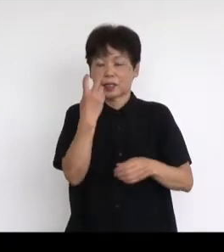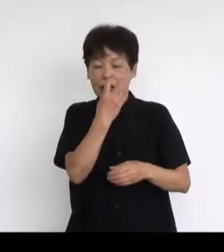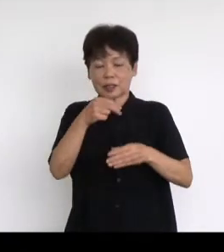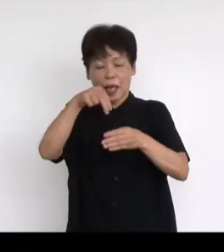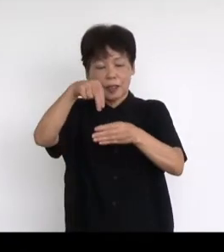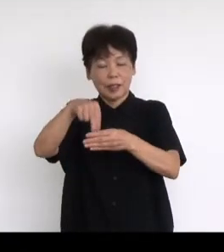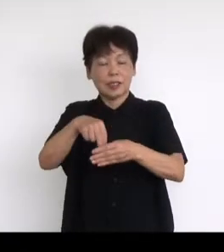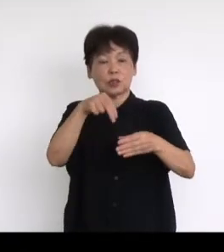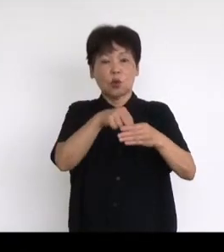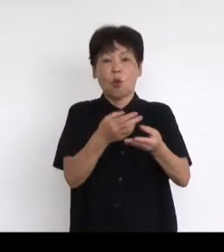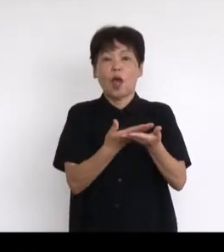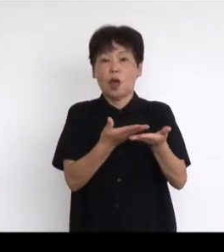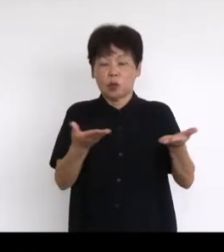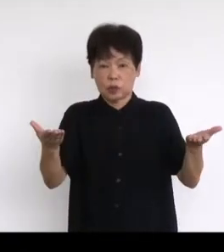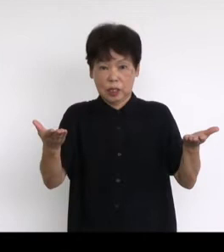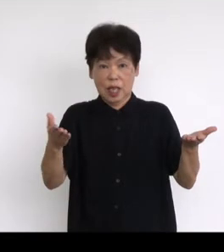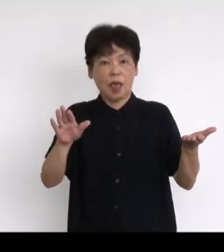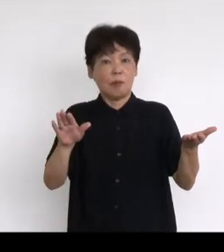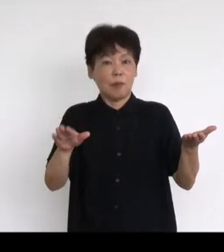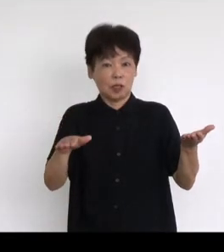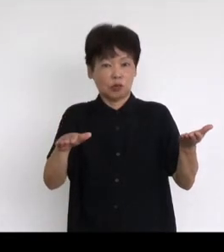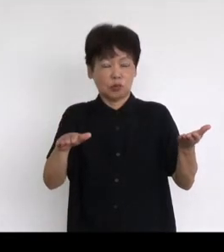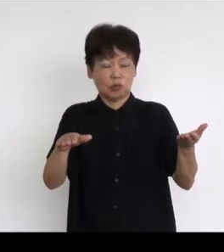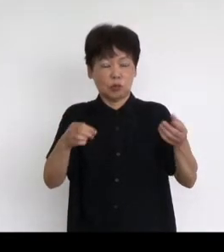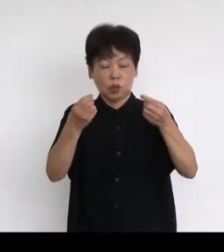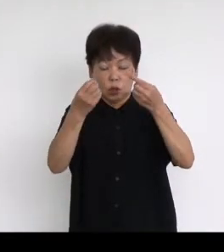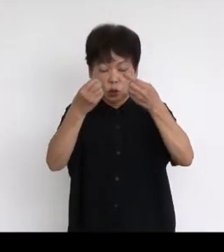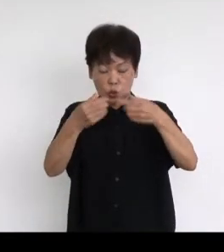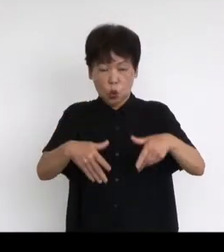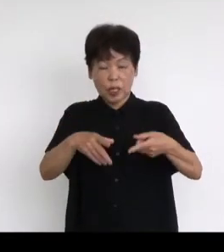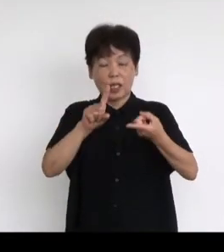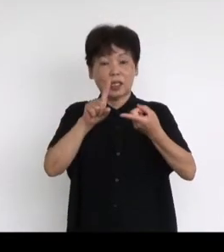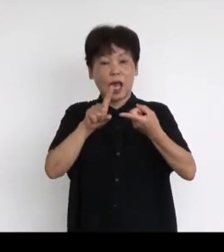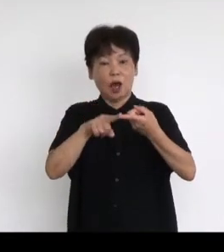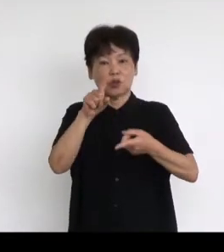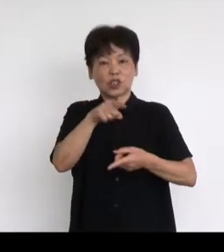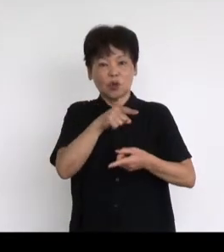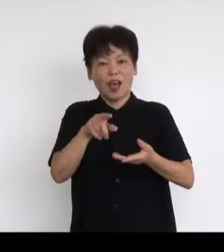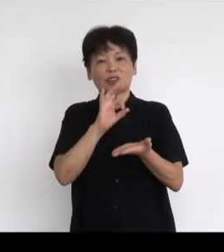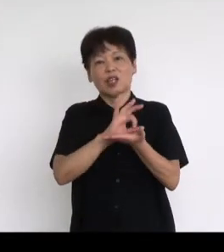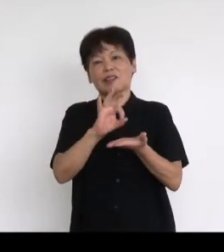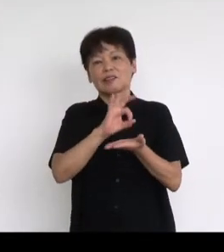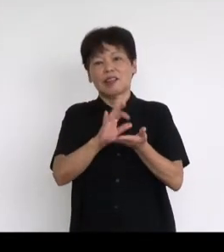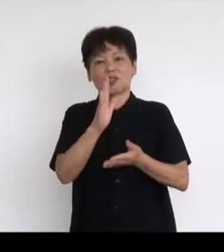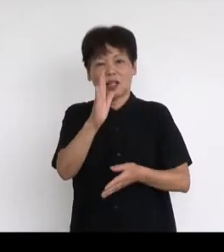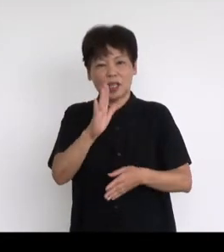、条件に該当する方はご利用ください。